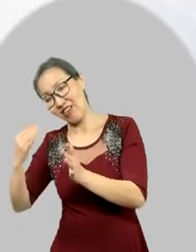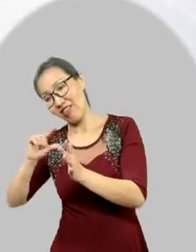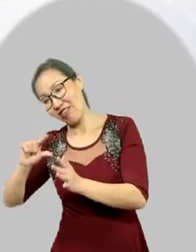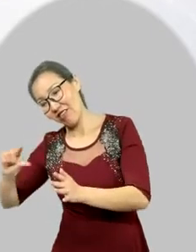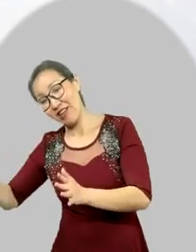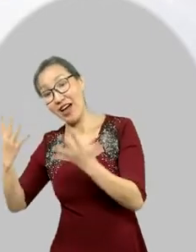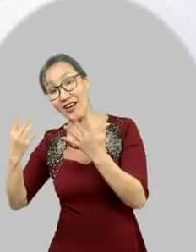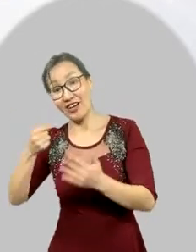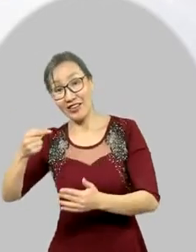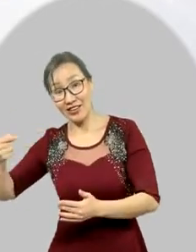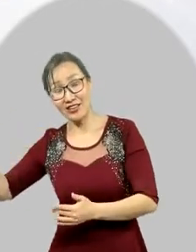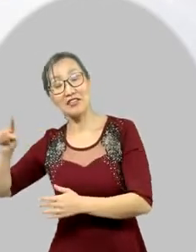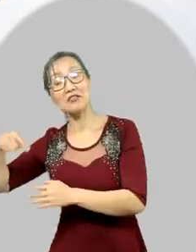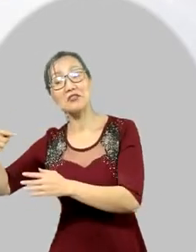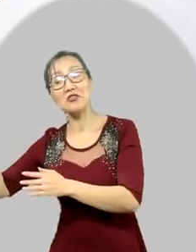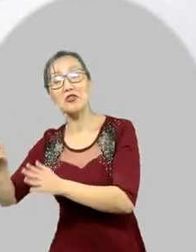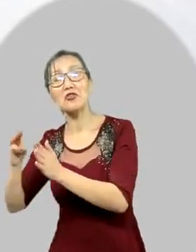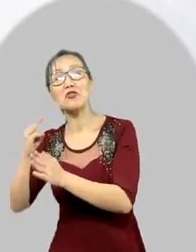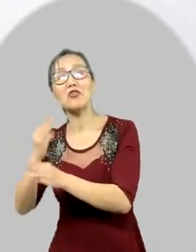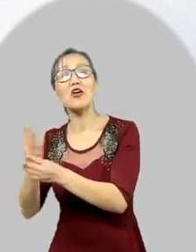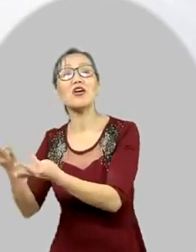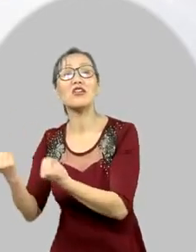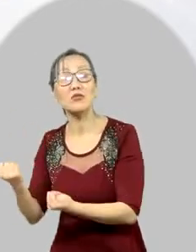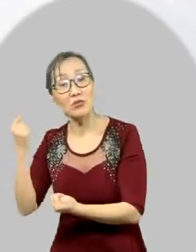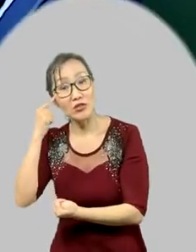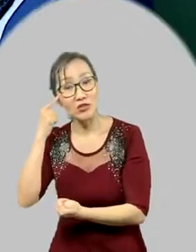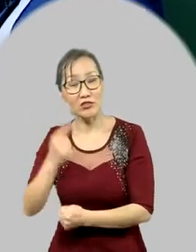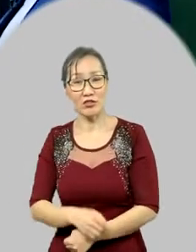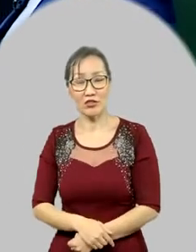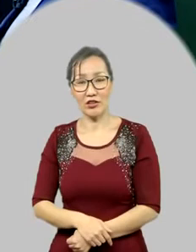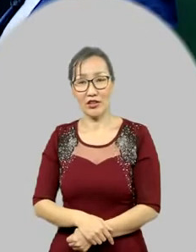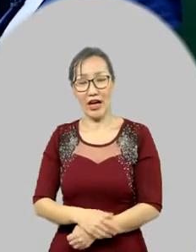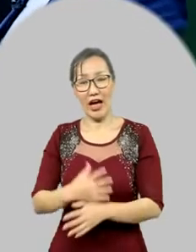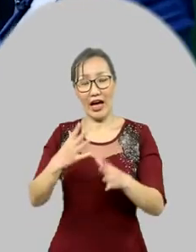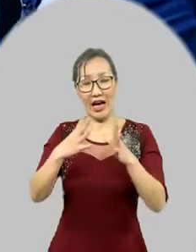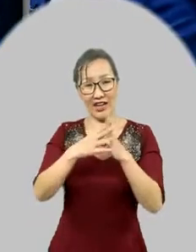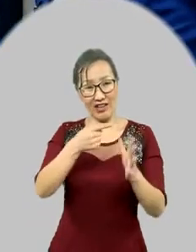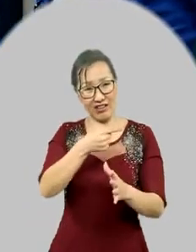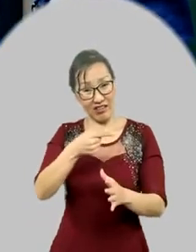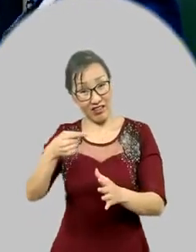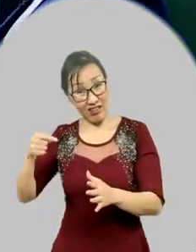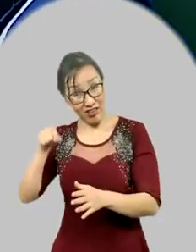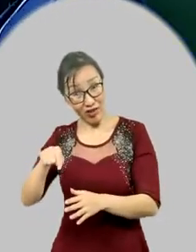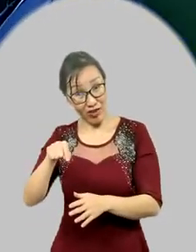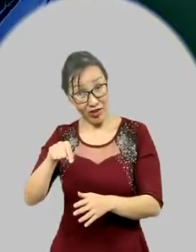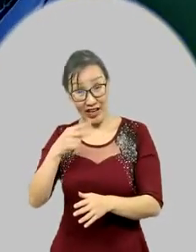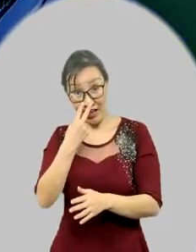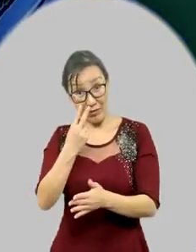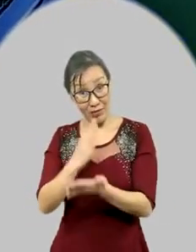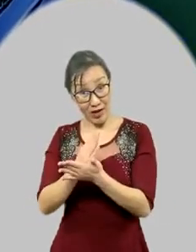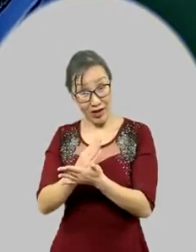үүний дараагийн тоонууд хэд байх вэ? Энэ дарааллыг ажиглахад бүгд 10-аар буурсан зүй тогтол ажиглагдаж байгаа